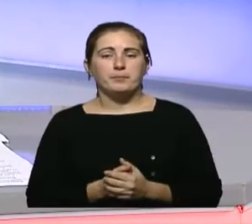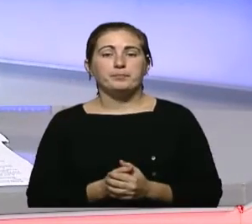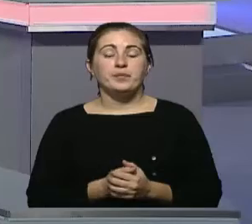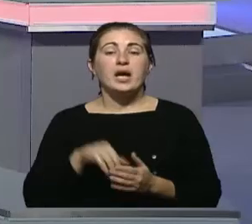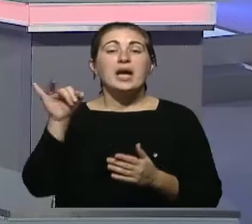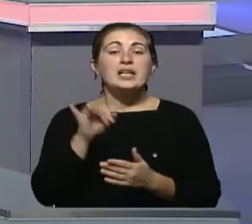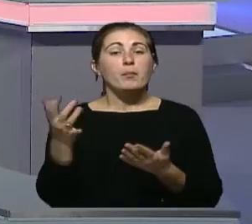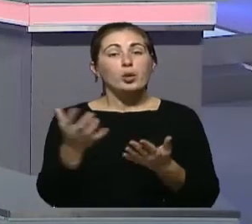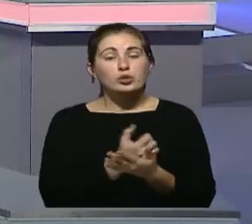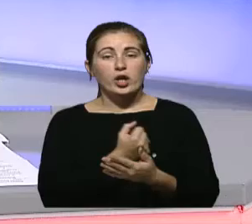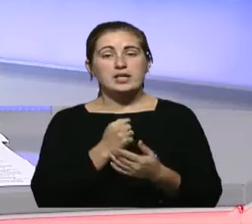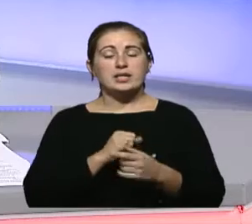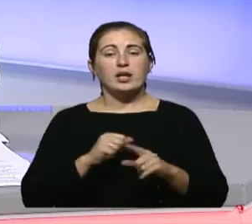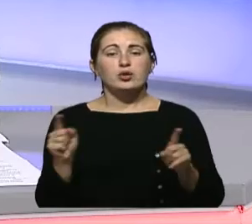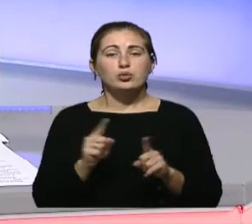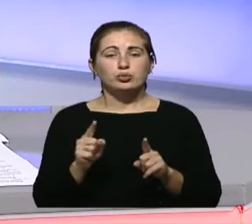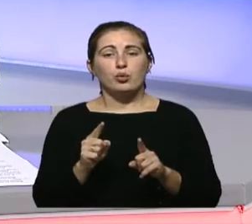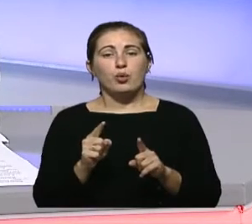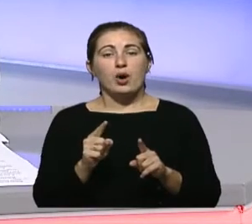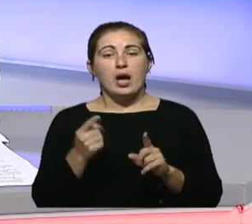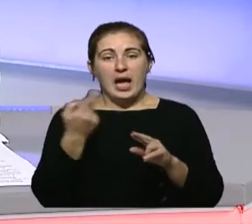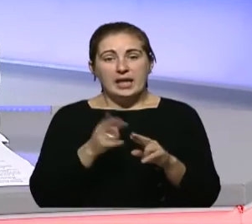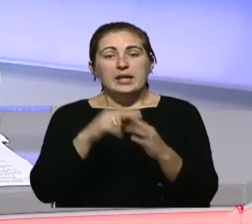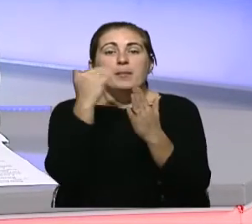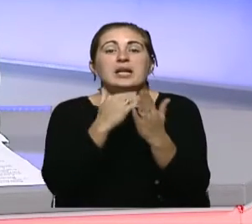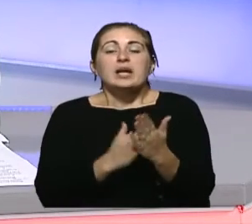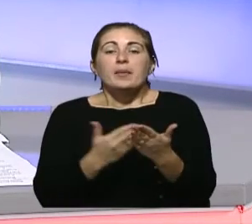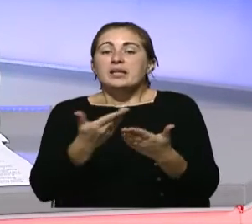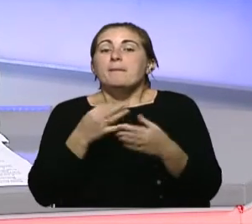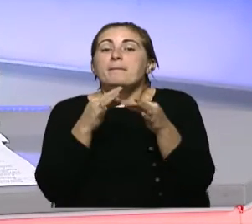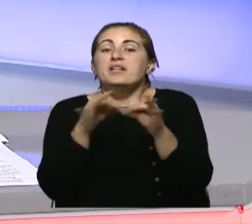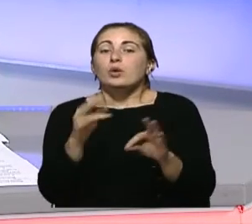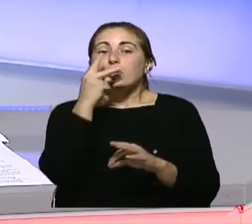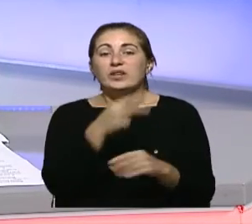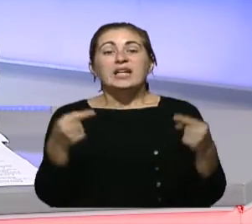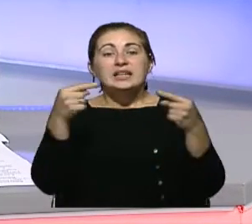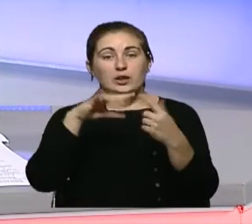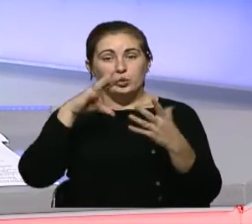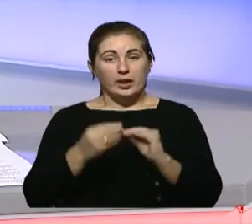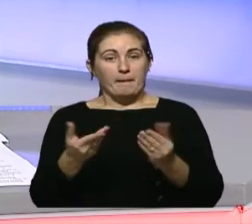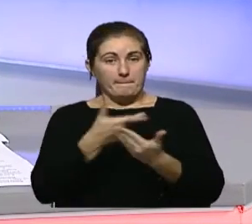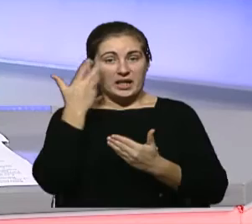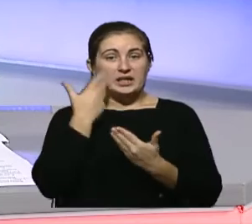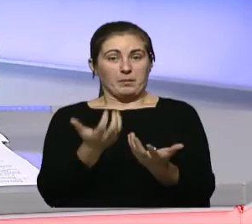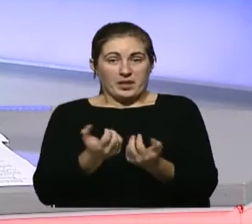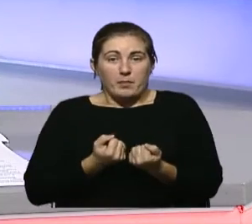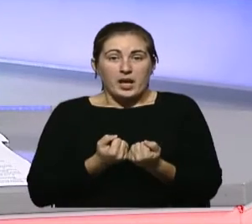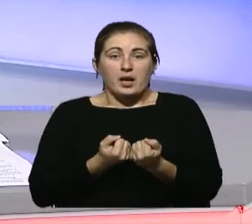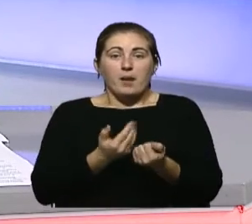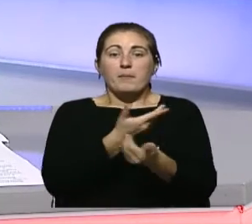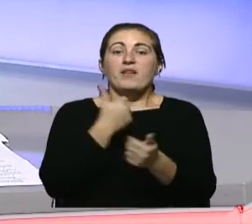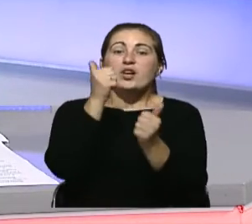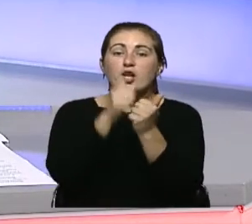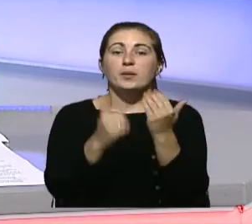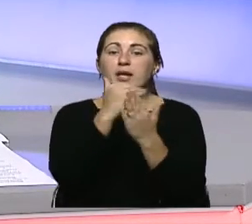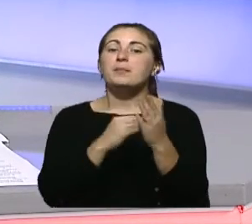И получается, что эти программы, они нам позволят увидеть конкретный результат. То есть мы, когда их принимали, мы ставили в каждой